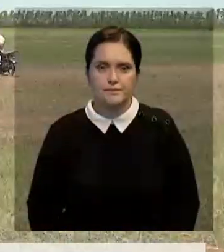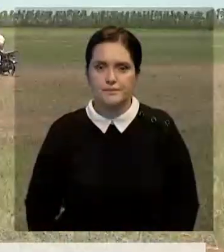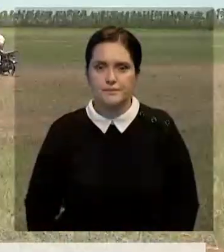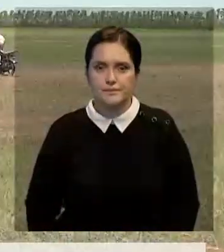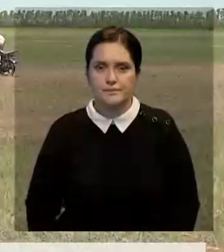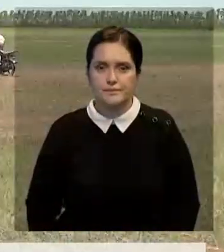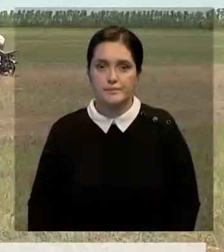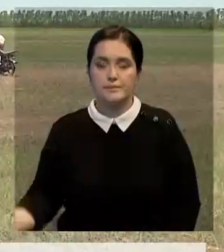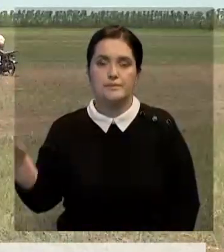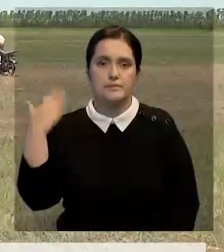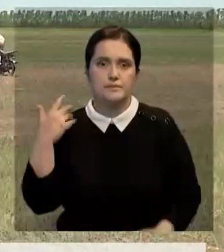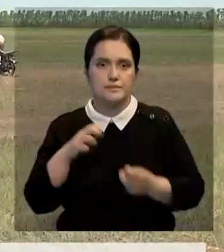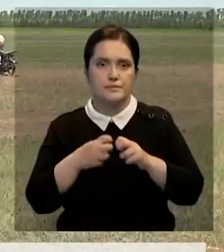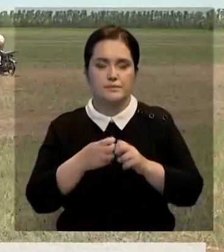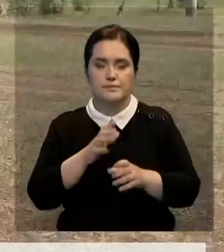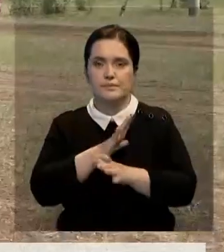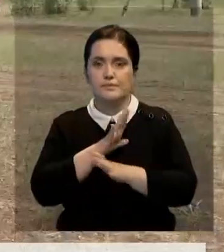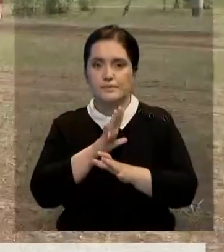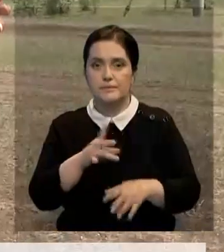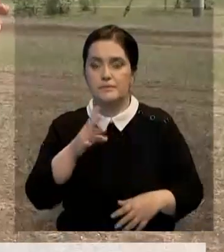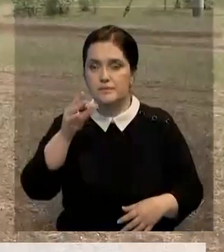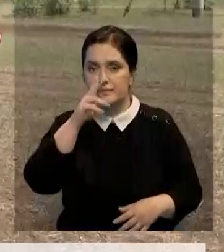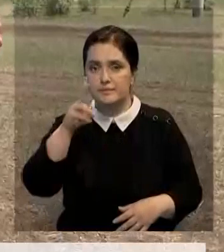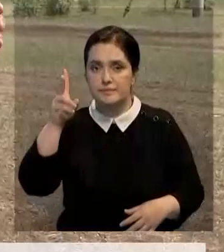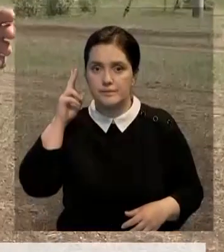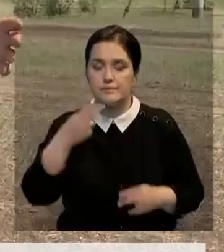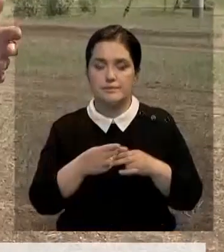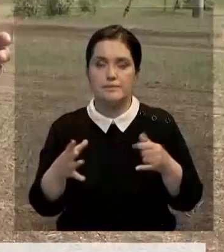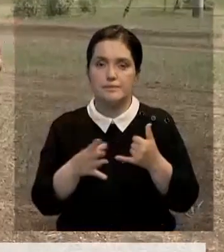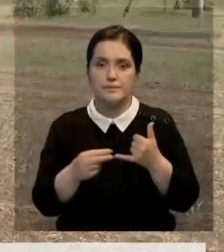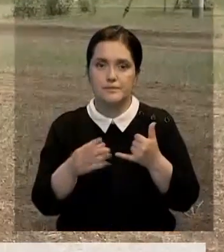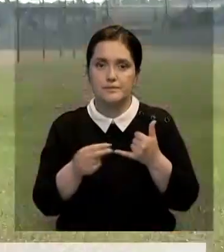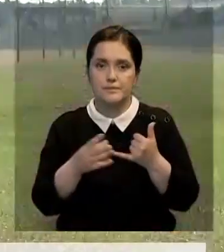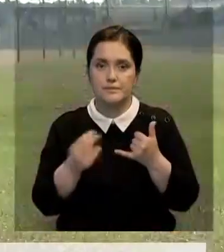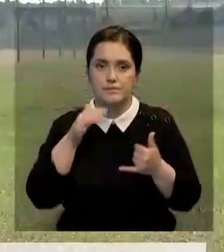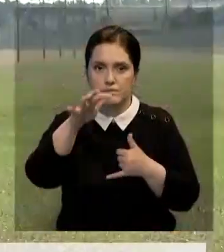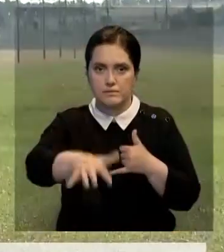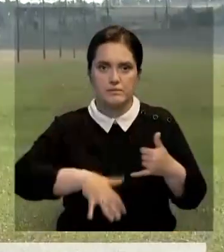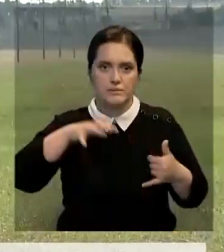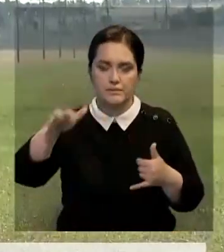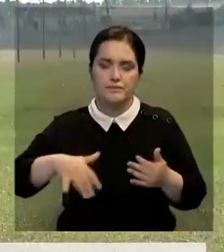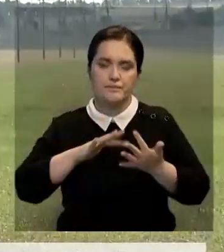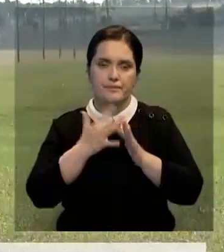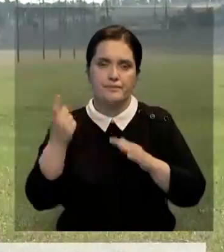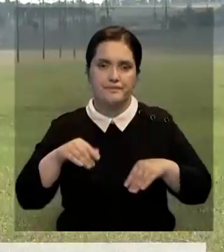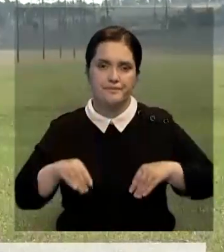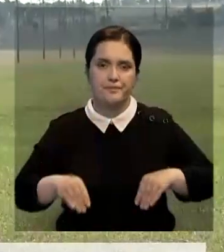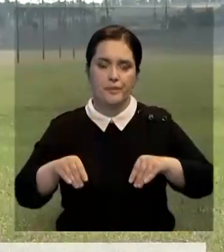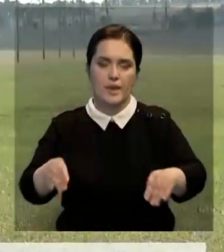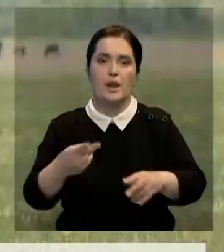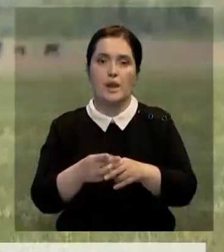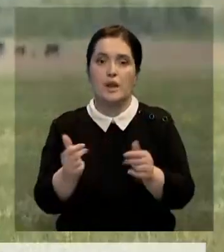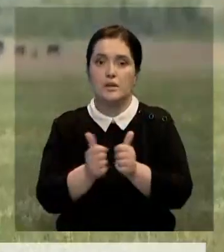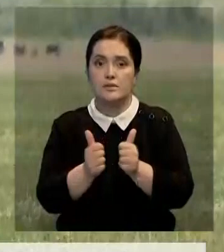Раньше проблем с выпасом скота не было, говорят сельчане, но 2 года назад земли вокруг села начали вспахиваться аграриями, поэтому пастбищных угодий рядом